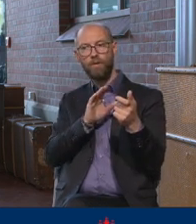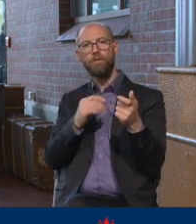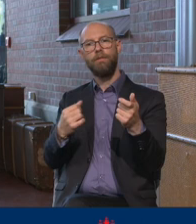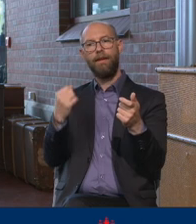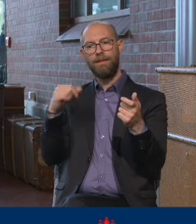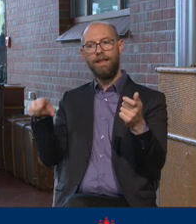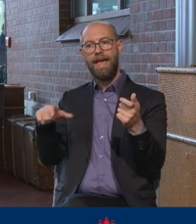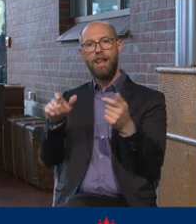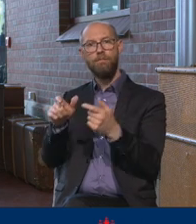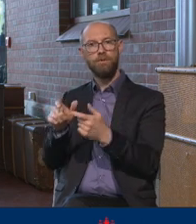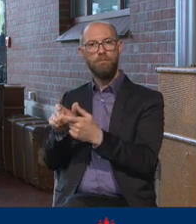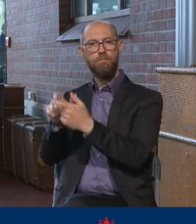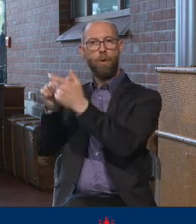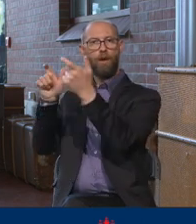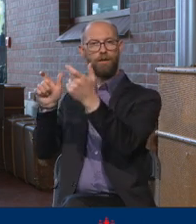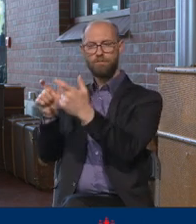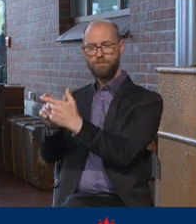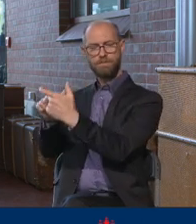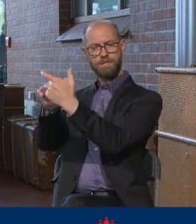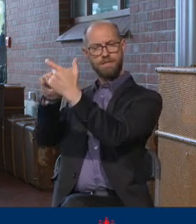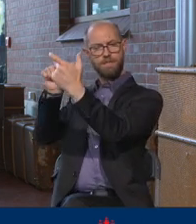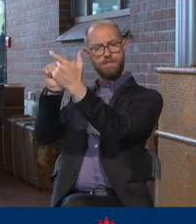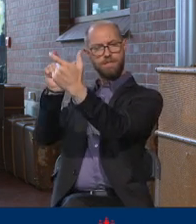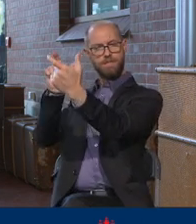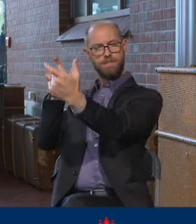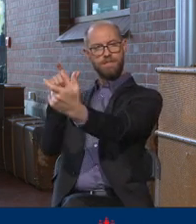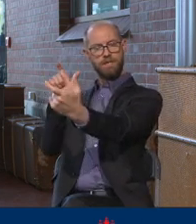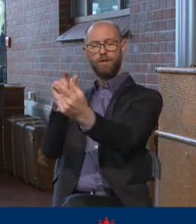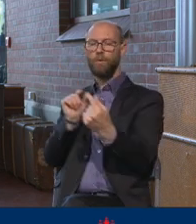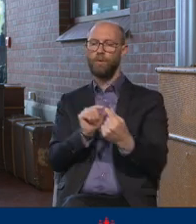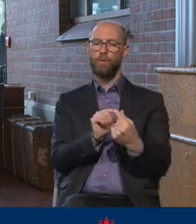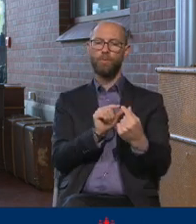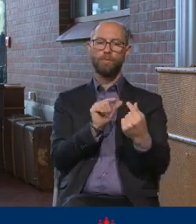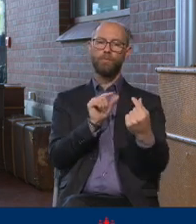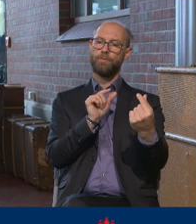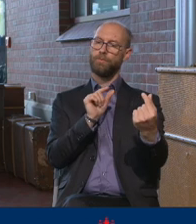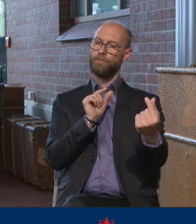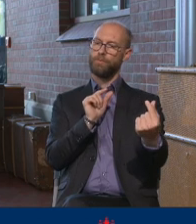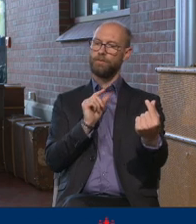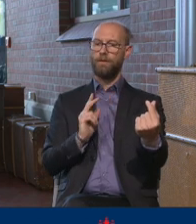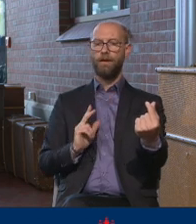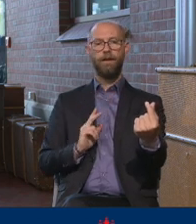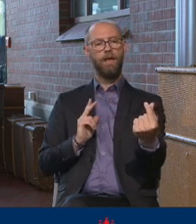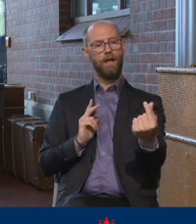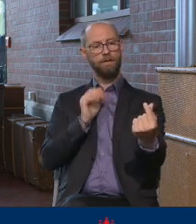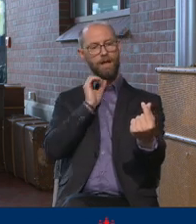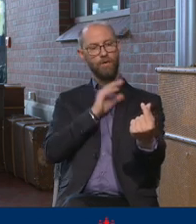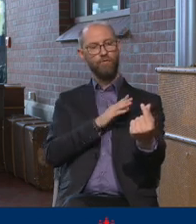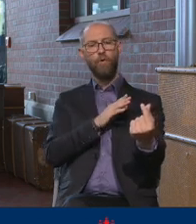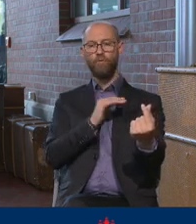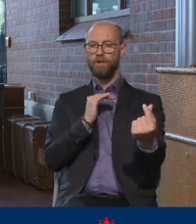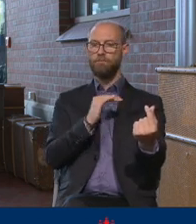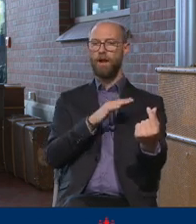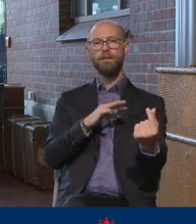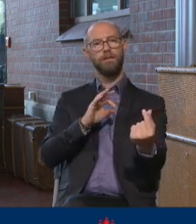gmbh monumentalen charakter haben zeigen dass es auf dieser ebene sehr gute